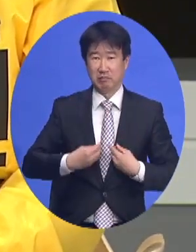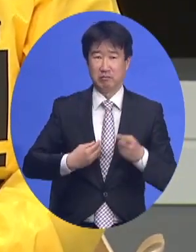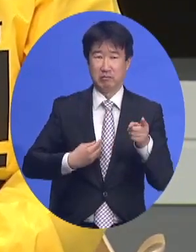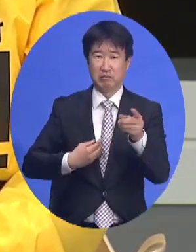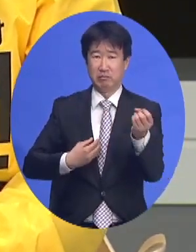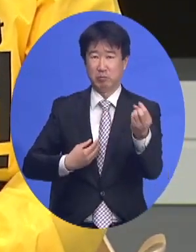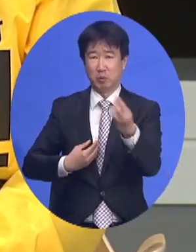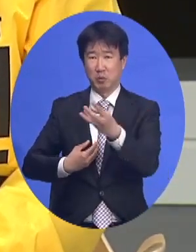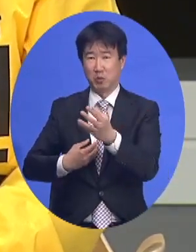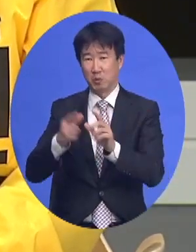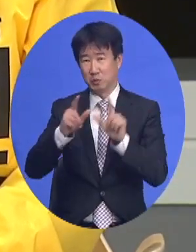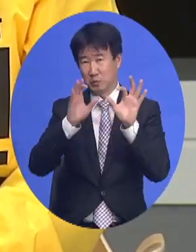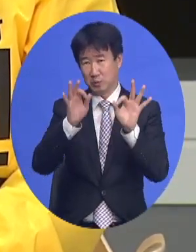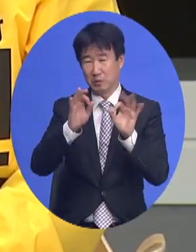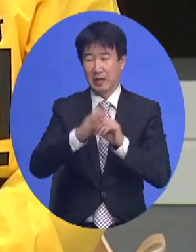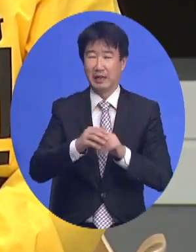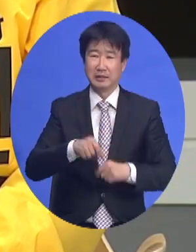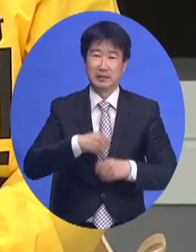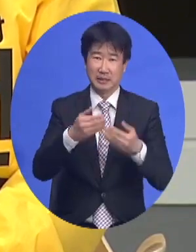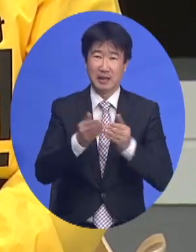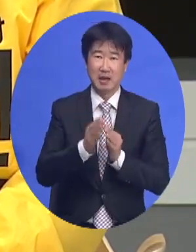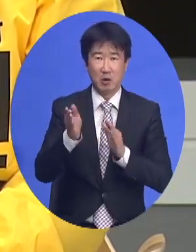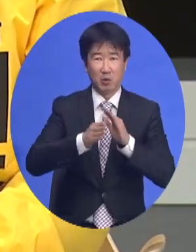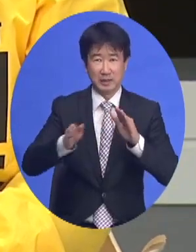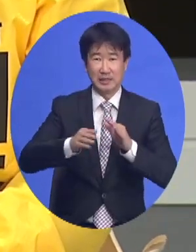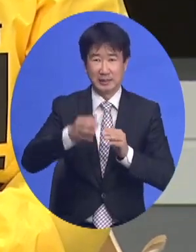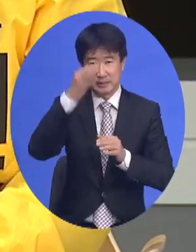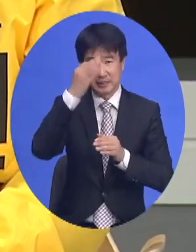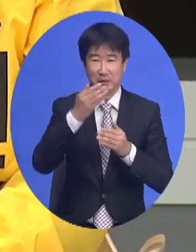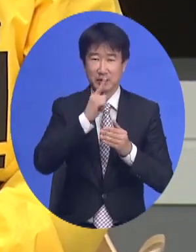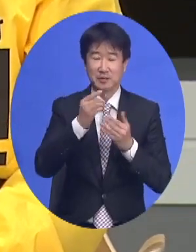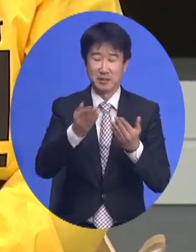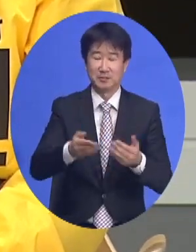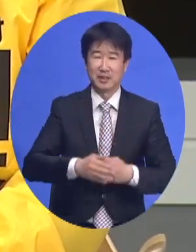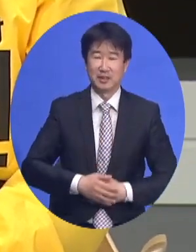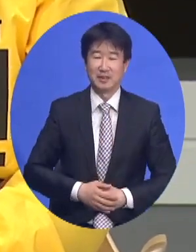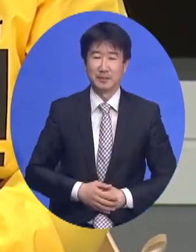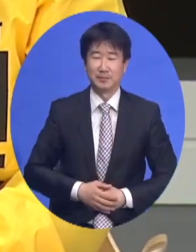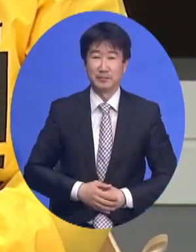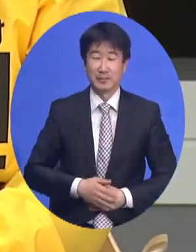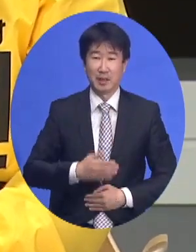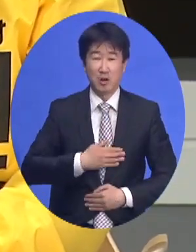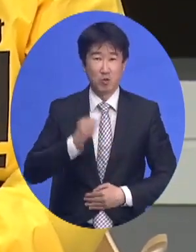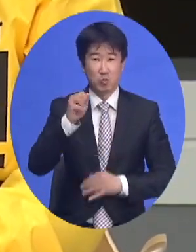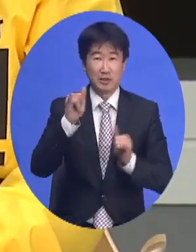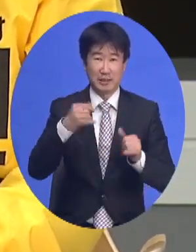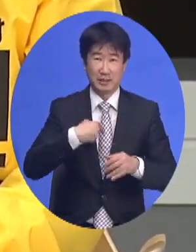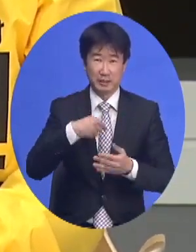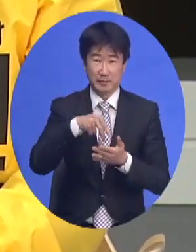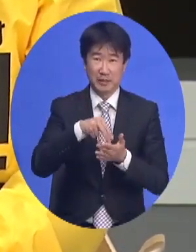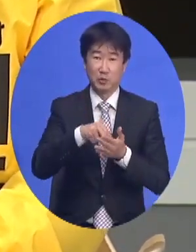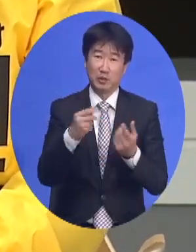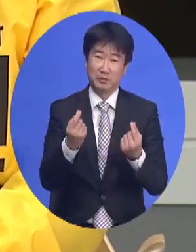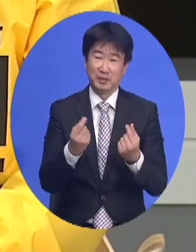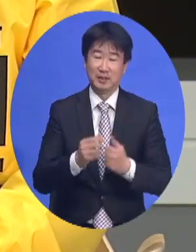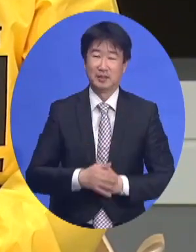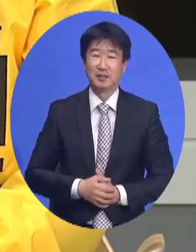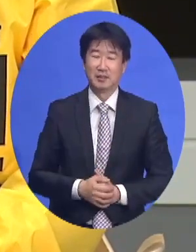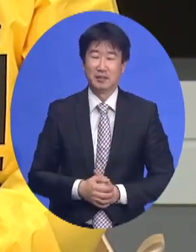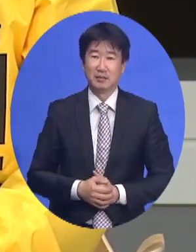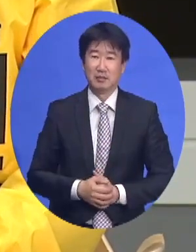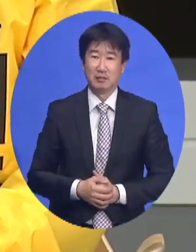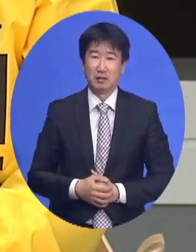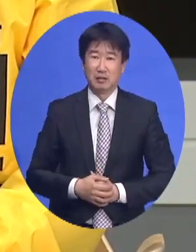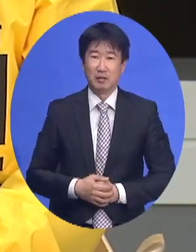계셨기 때문에 저희 정의당은 공식적으로 사과를 드렸던 겁니다. 저 후보자인 저도 마찬가지고요.